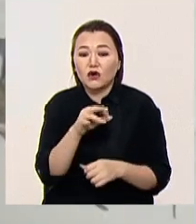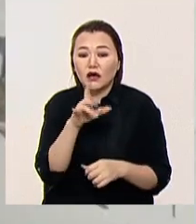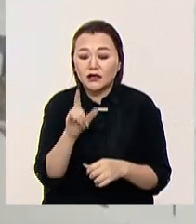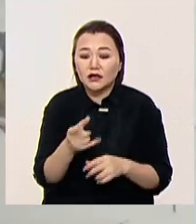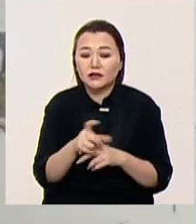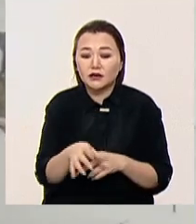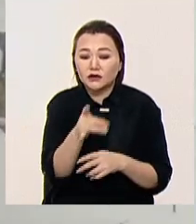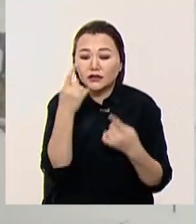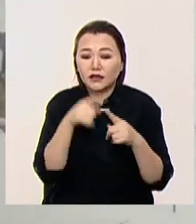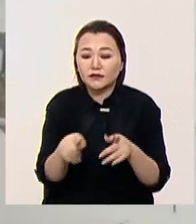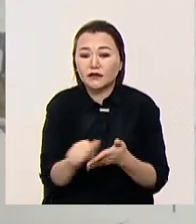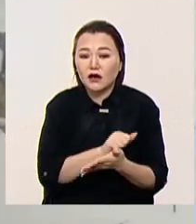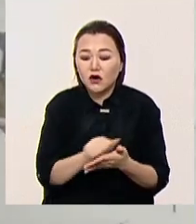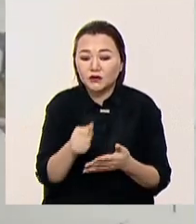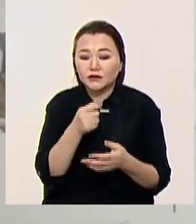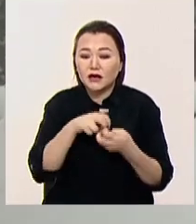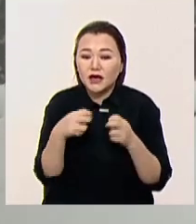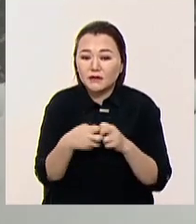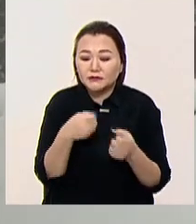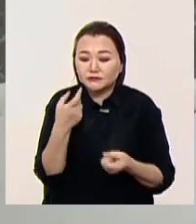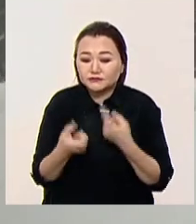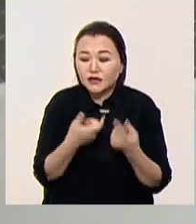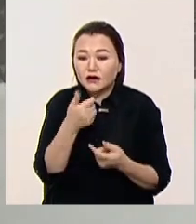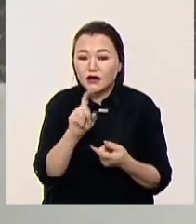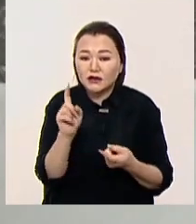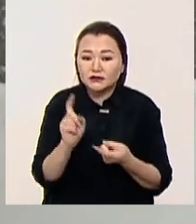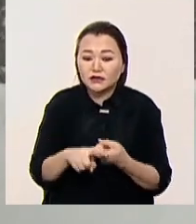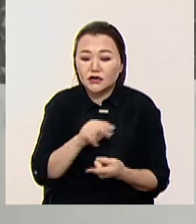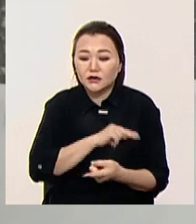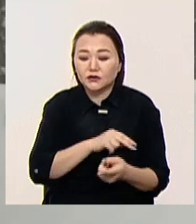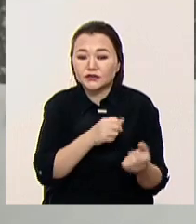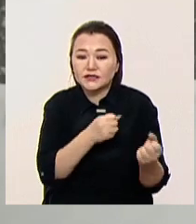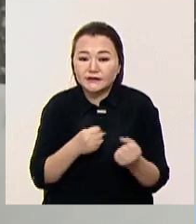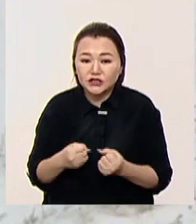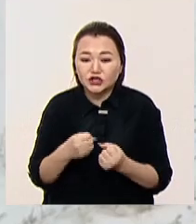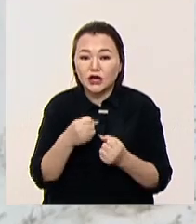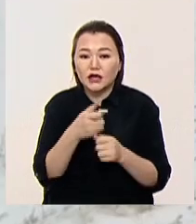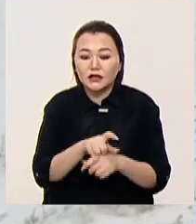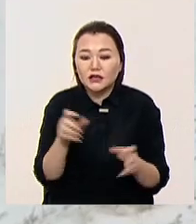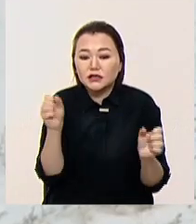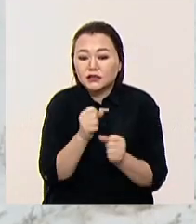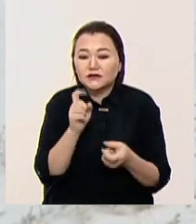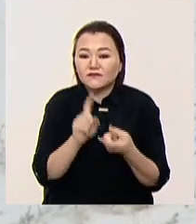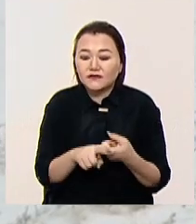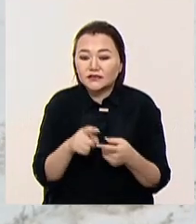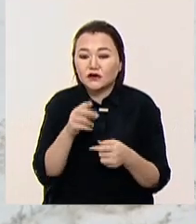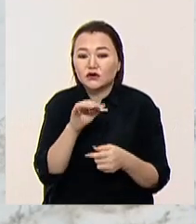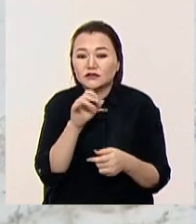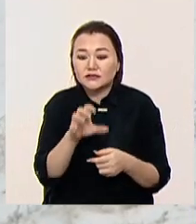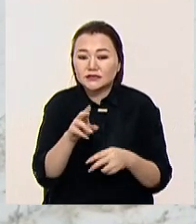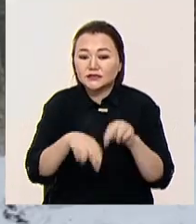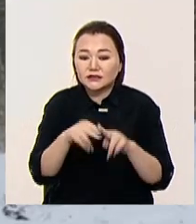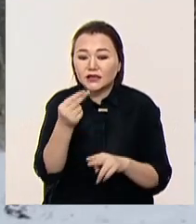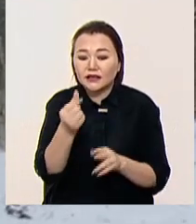округінде техникалық құжаттарда кемкетіктер болған соң, газға қосу жұмыстары кешеуілдеді дейді. Қасқасуға қатысты кілтипан құрылысқа қаржының